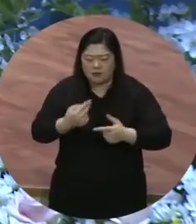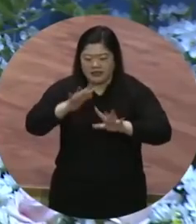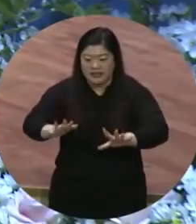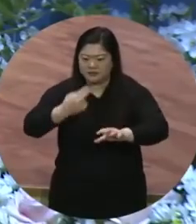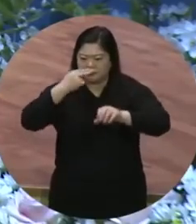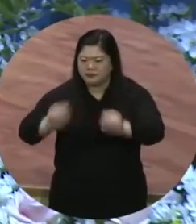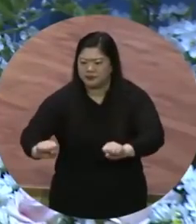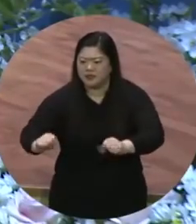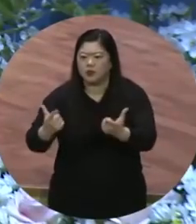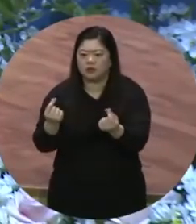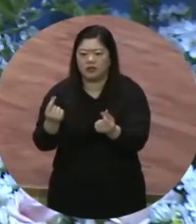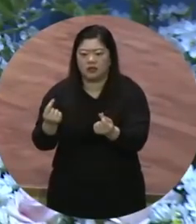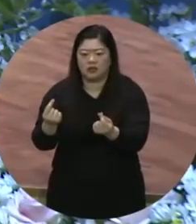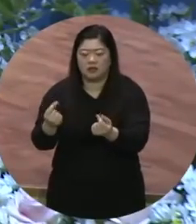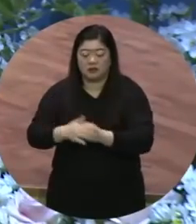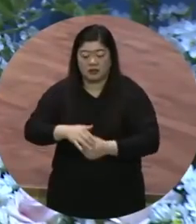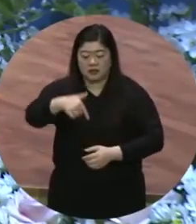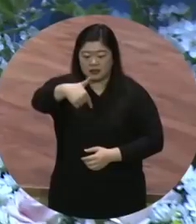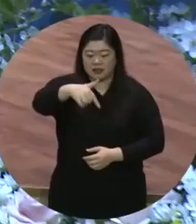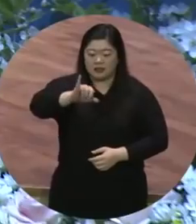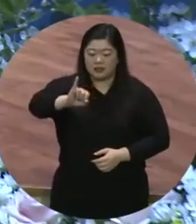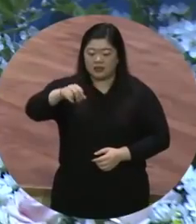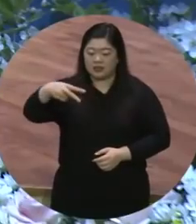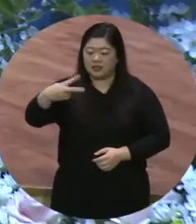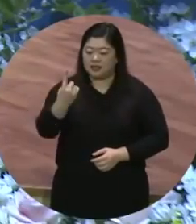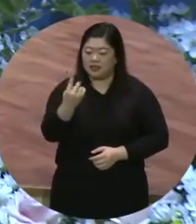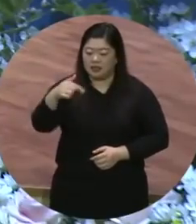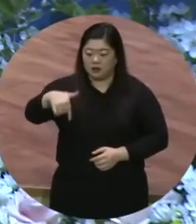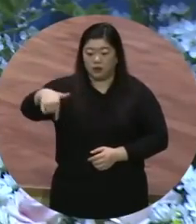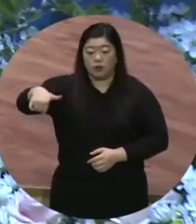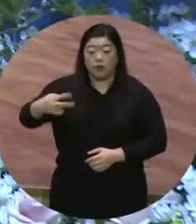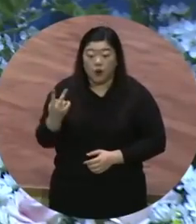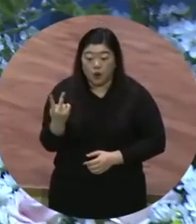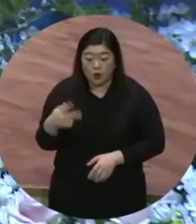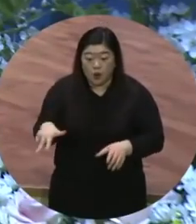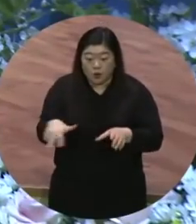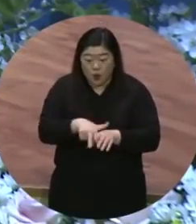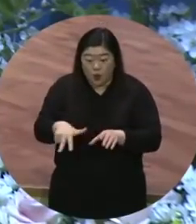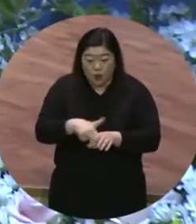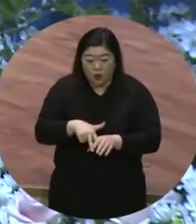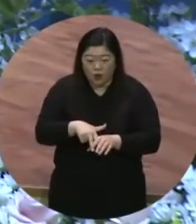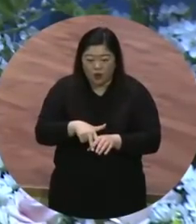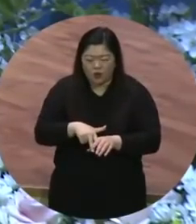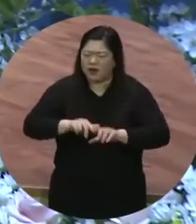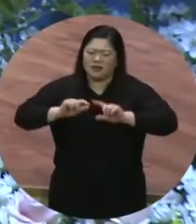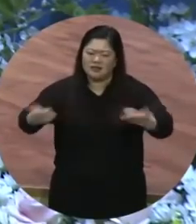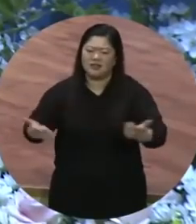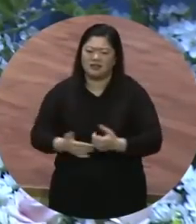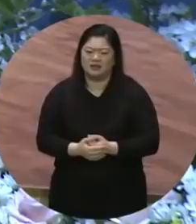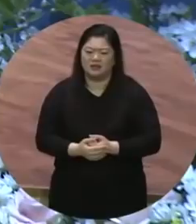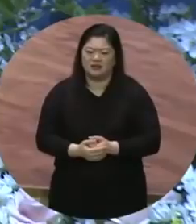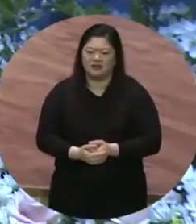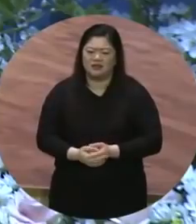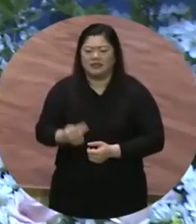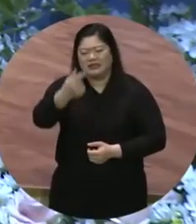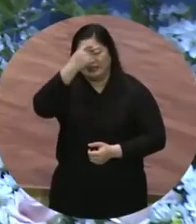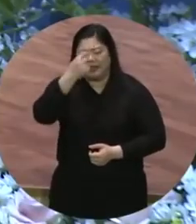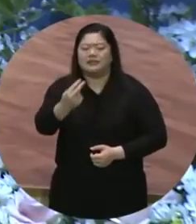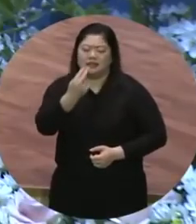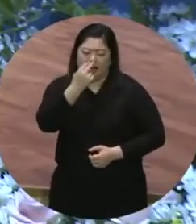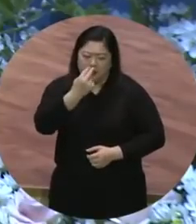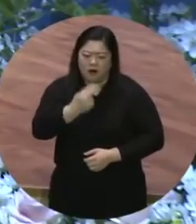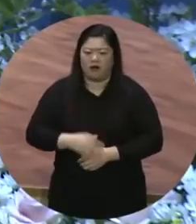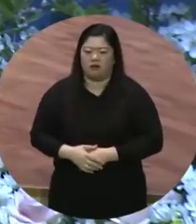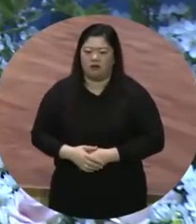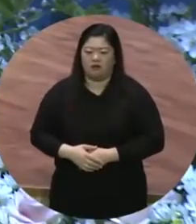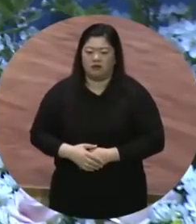기독교는 죽은 종교가 아니에요. 종교가 아니에요. 우리는 생명이에요. Jesus is life. 아멘. 살아있단 말이에요. 살아있다.